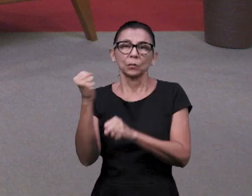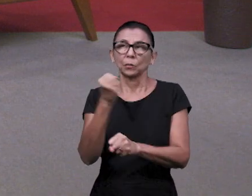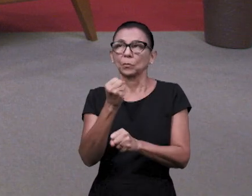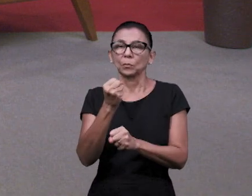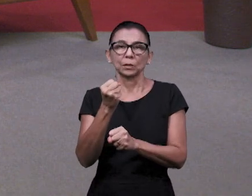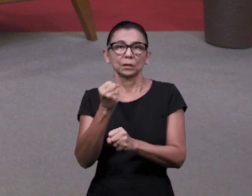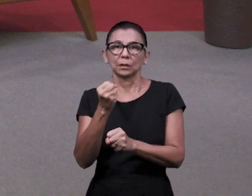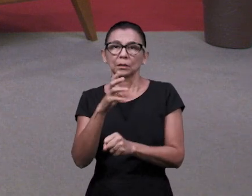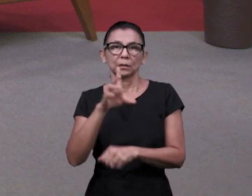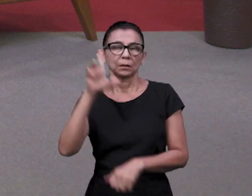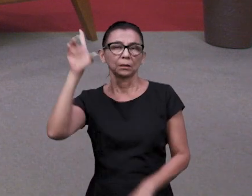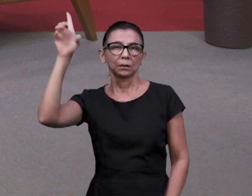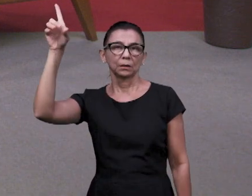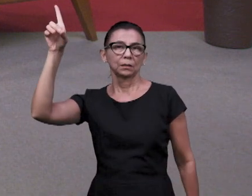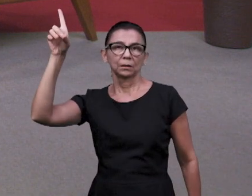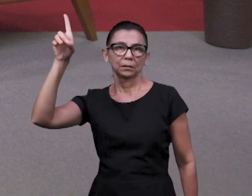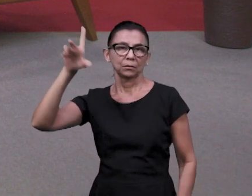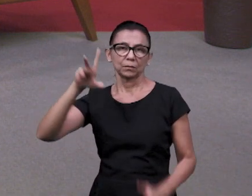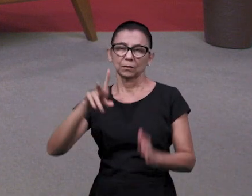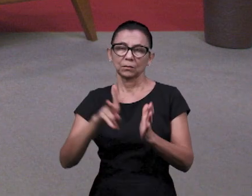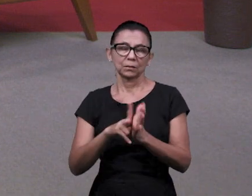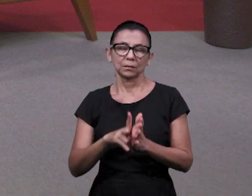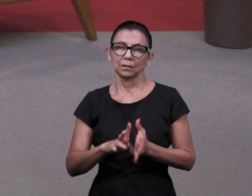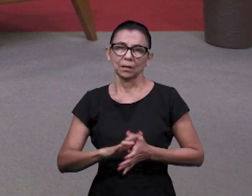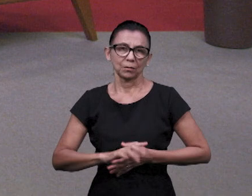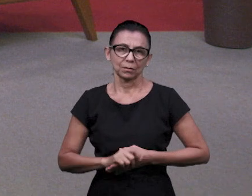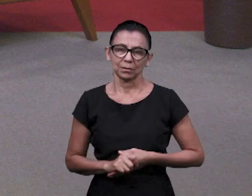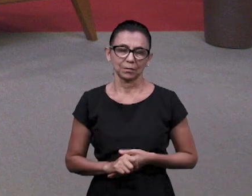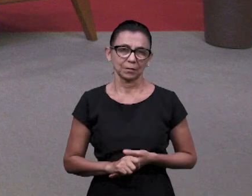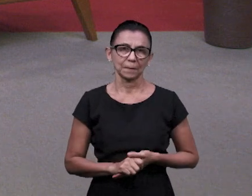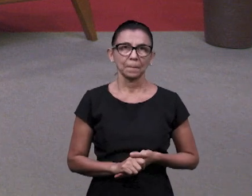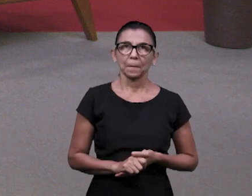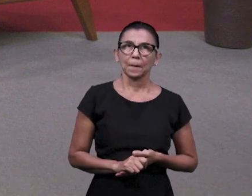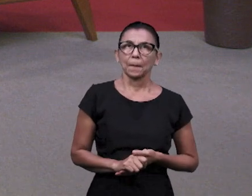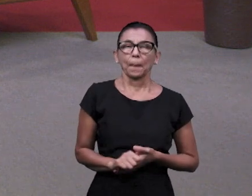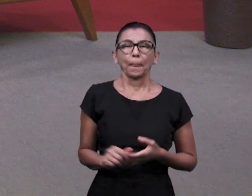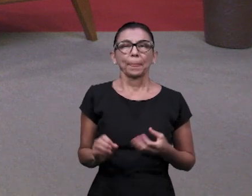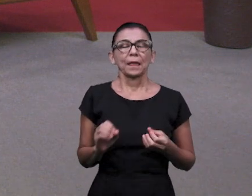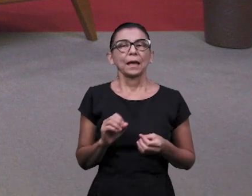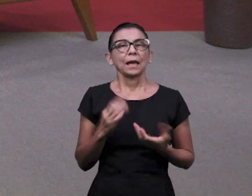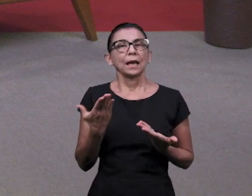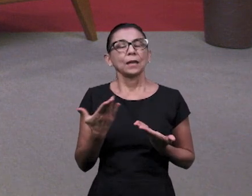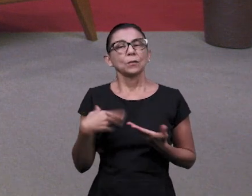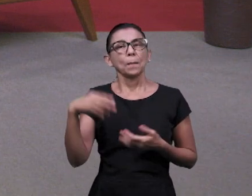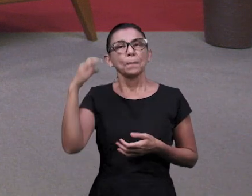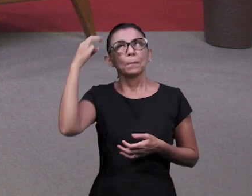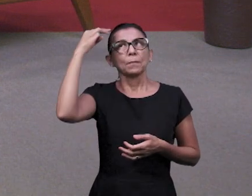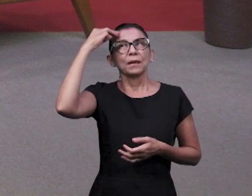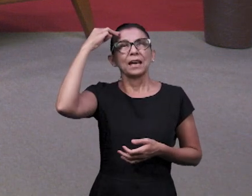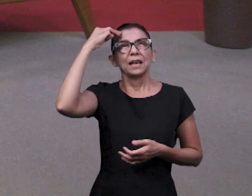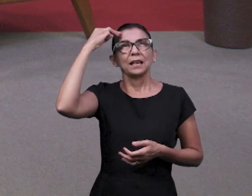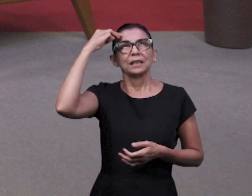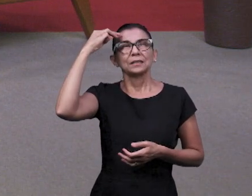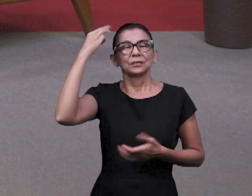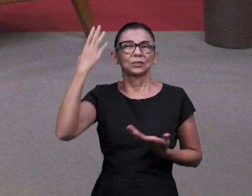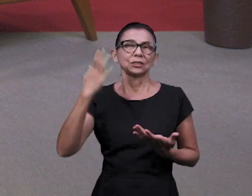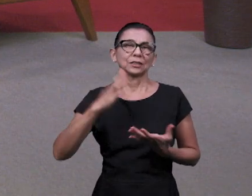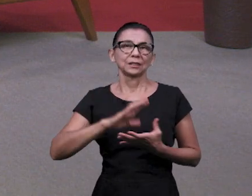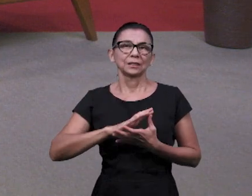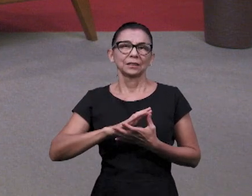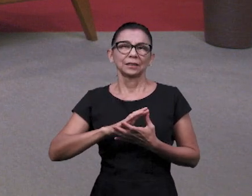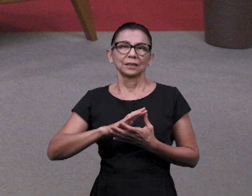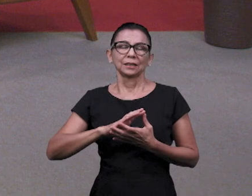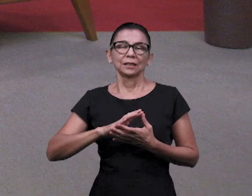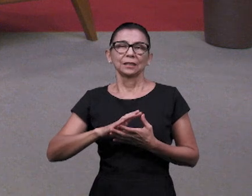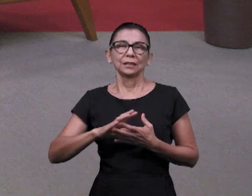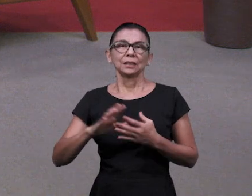Dieu. Oui, et la connaissance de la doctrine, selon ceux qui viennent de la pensée et du projet de Dieu, seulement par son pouvoir,